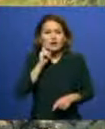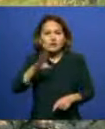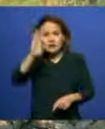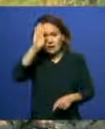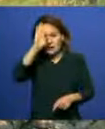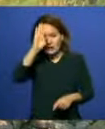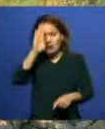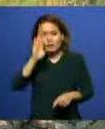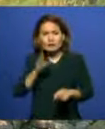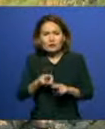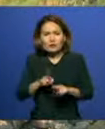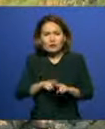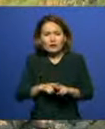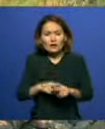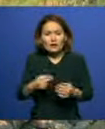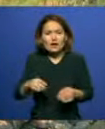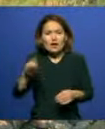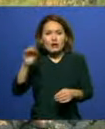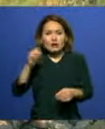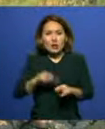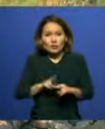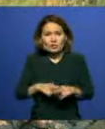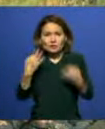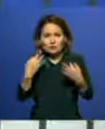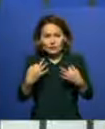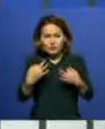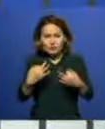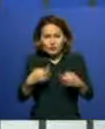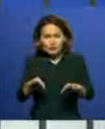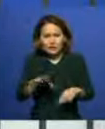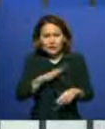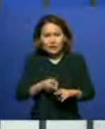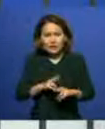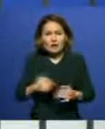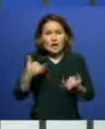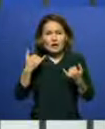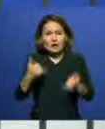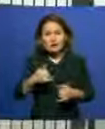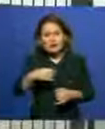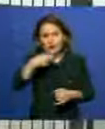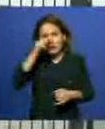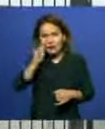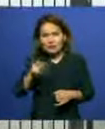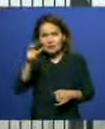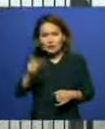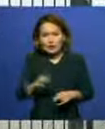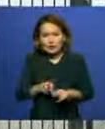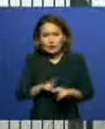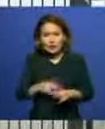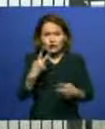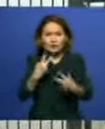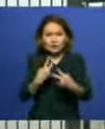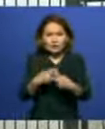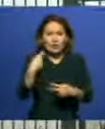кейін босатылды. Ол жүйке ауруына шалдыққан адам болып шықты. Ал бұл кезде қазіргі айыпталушы шағын ұрлық жасап түрмеге түскен